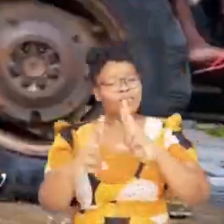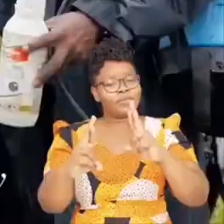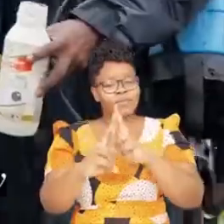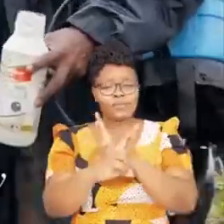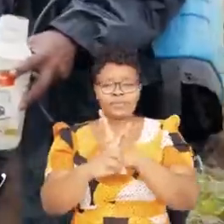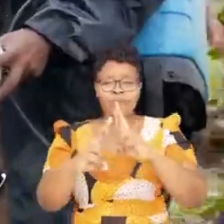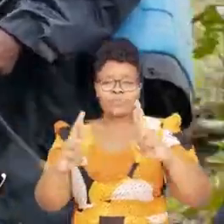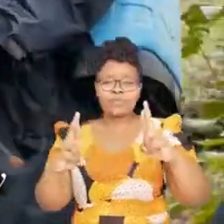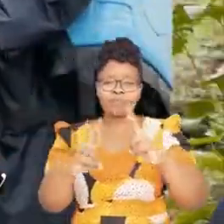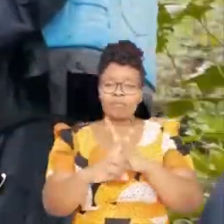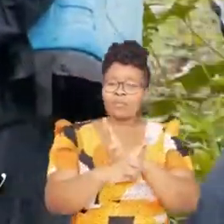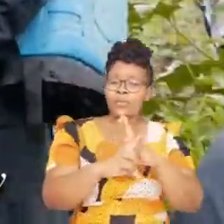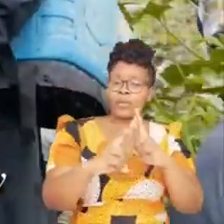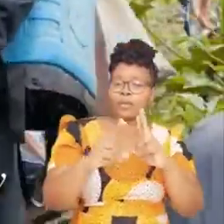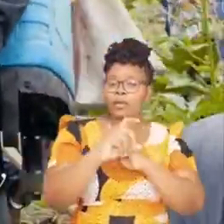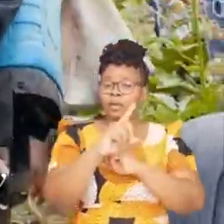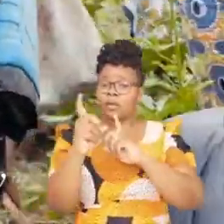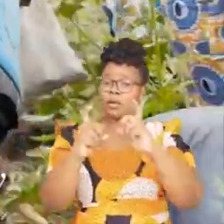tukiyaweka tayari.